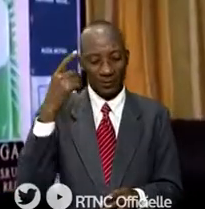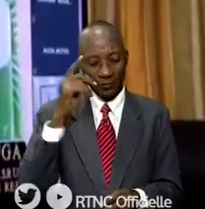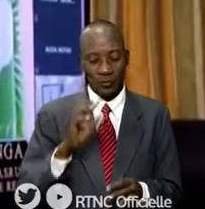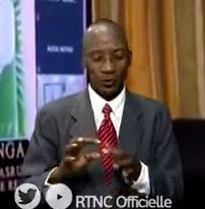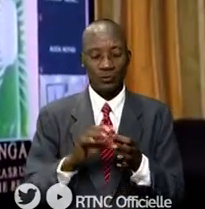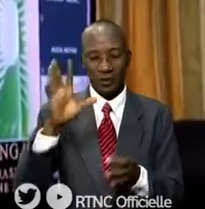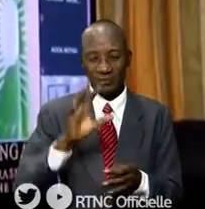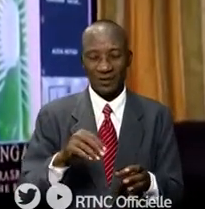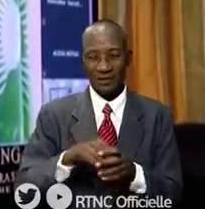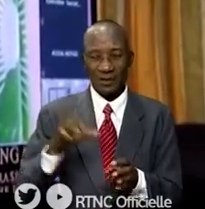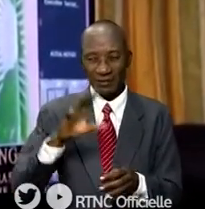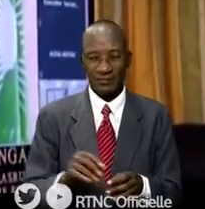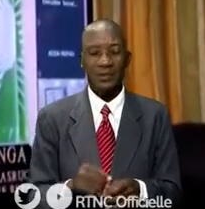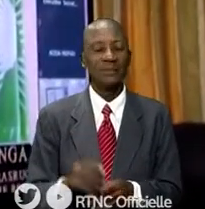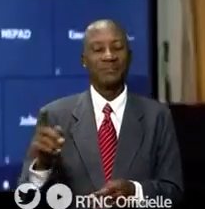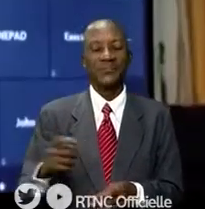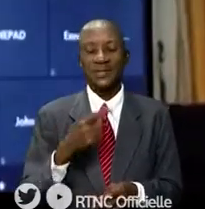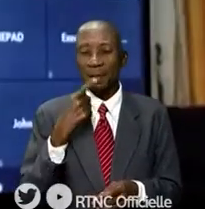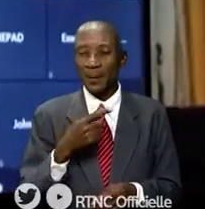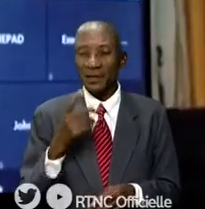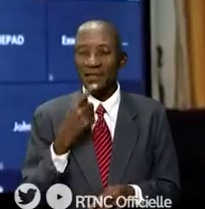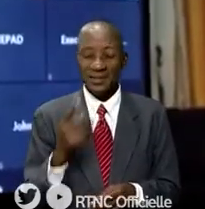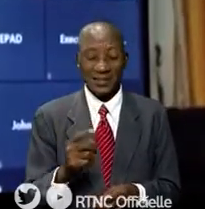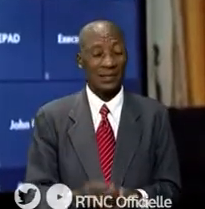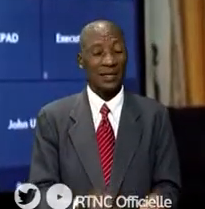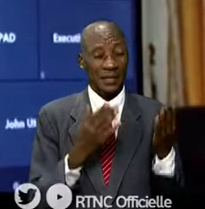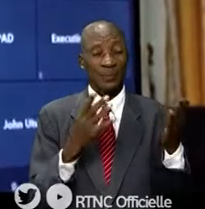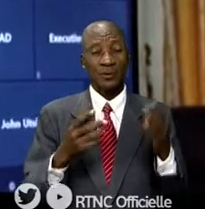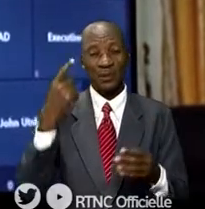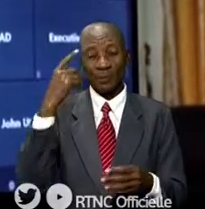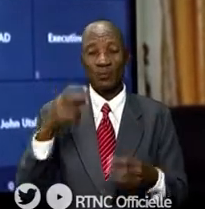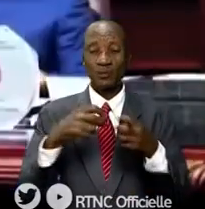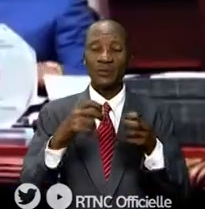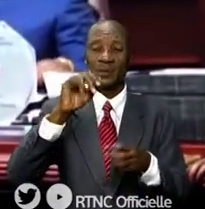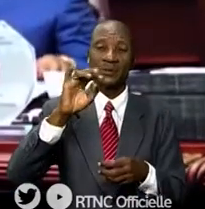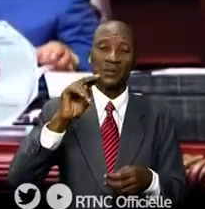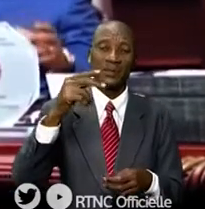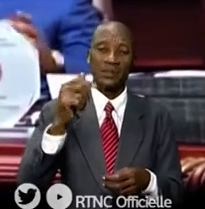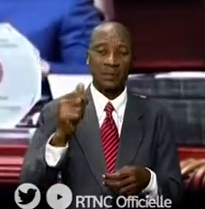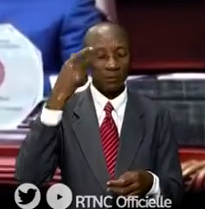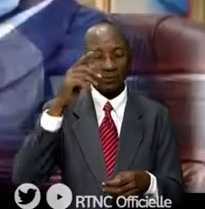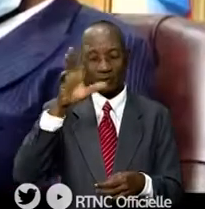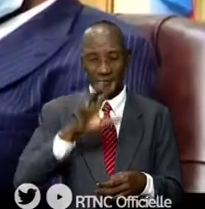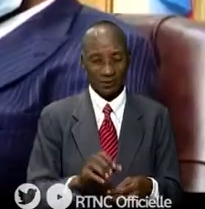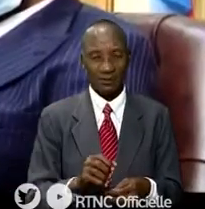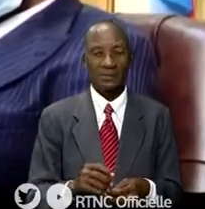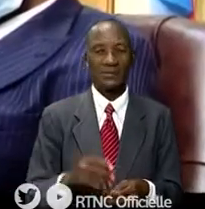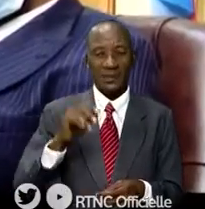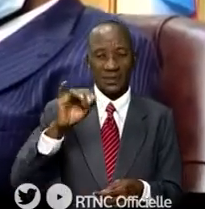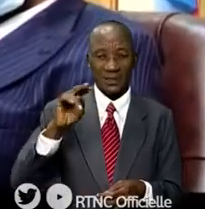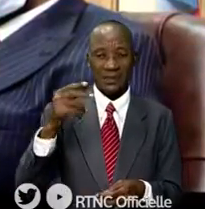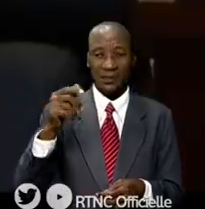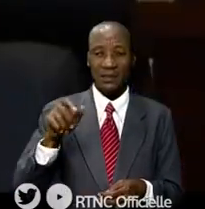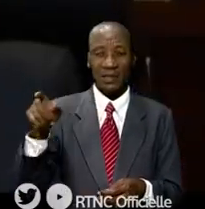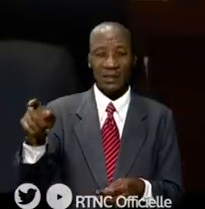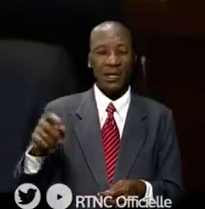Raila Odinga, a mis en exergue l'importance du barrage hydroélectrique d'Inga pour l'Afrique. Inga présente une opportunité énorme pour